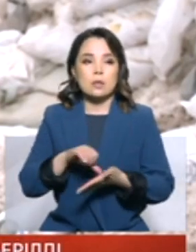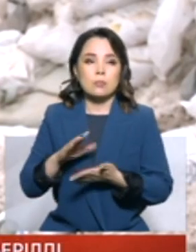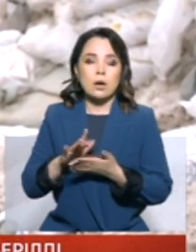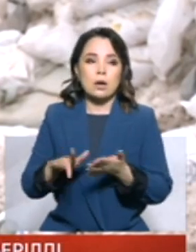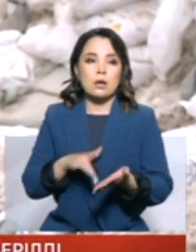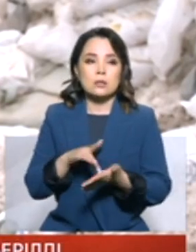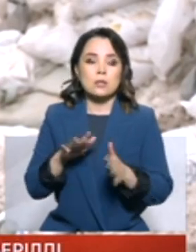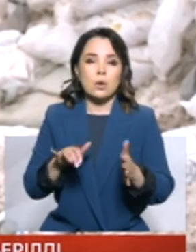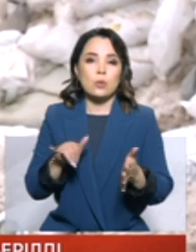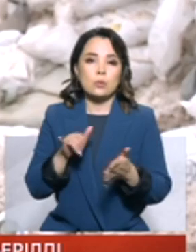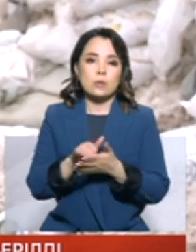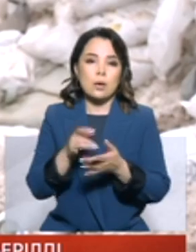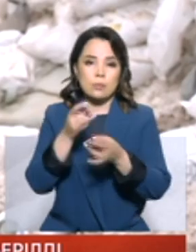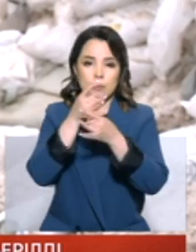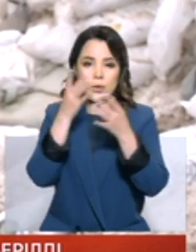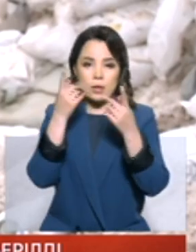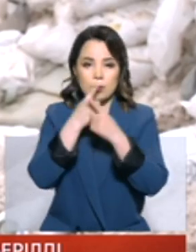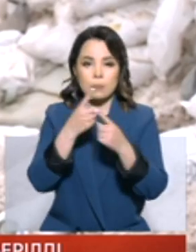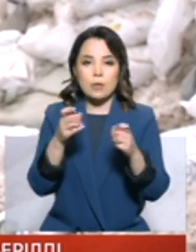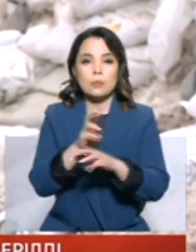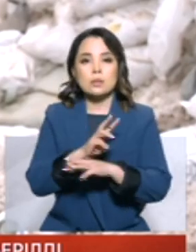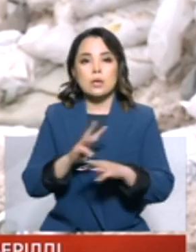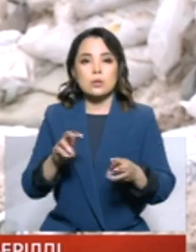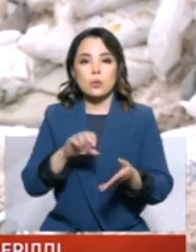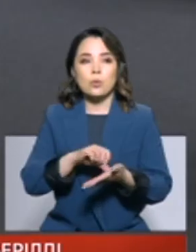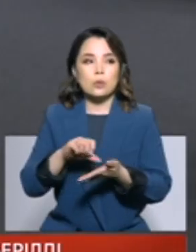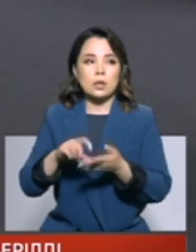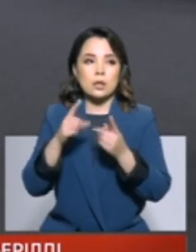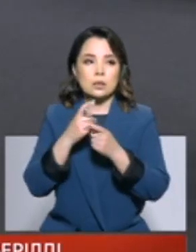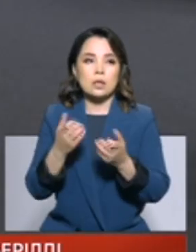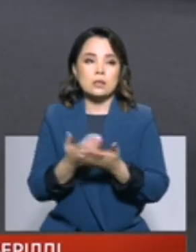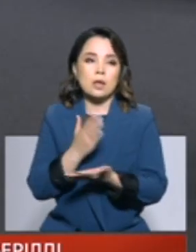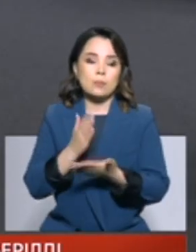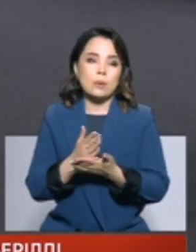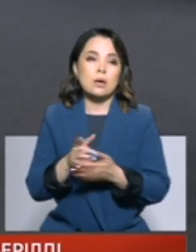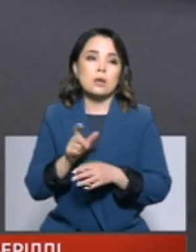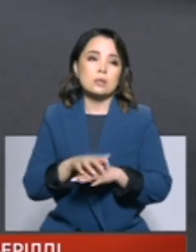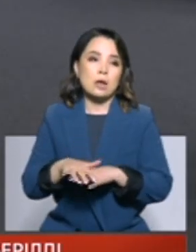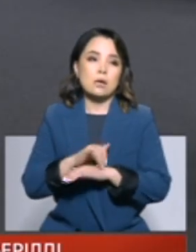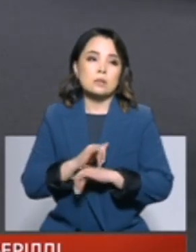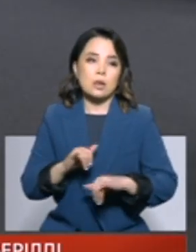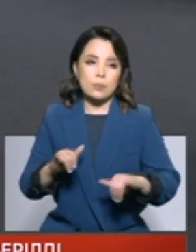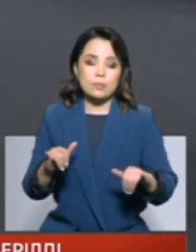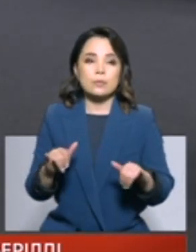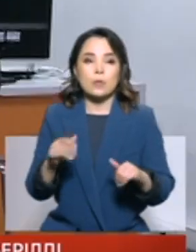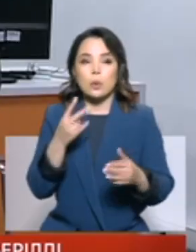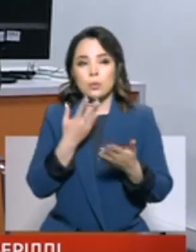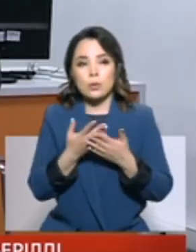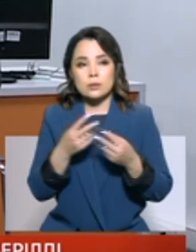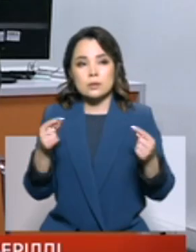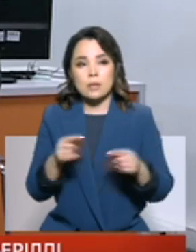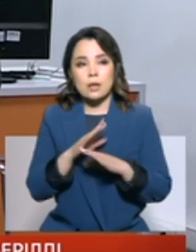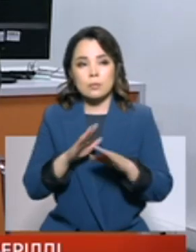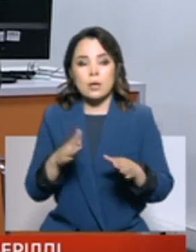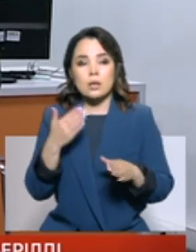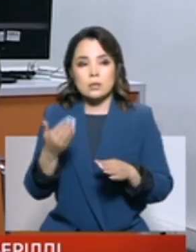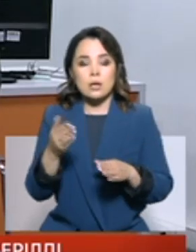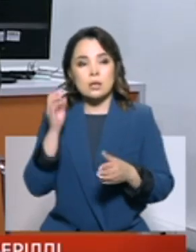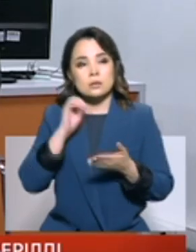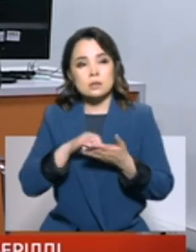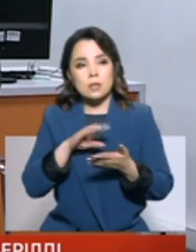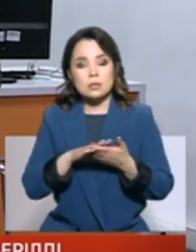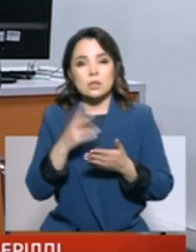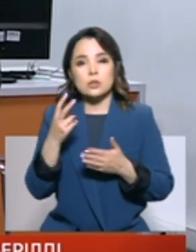қалада орналасқан. Мәдениет және ақпарат министрлігі өкілінің айтуынша, бұл демографиялық көрсеткіштерге сай емес. Сондықтан олардың